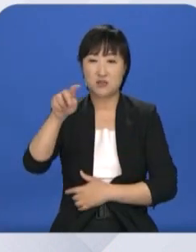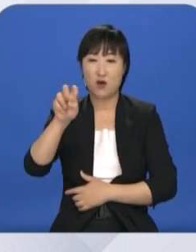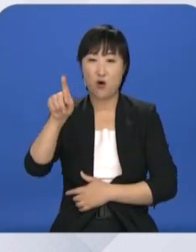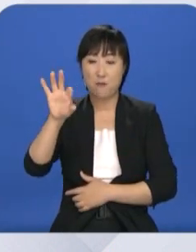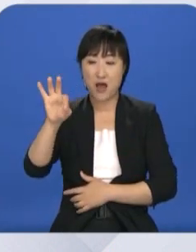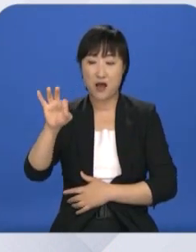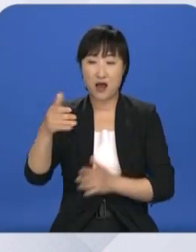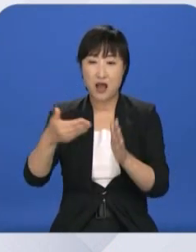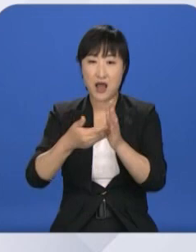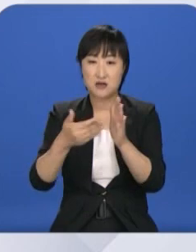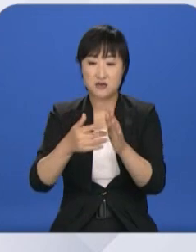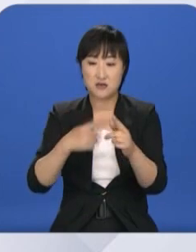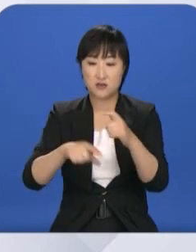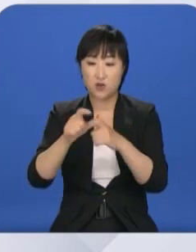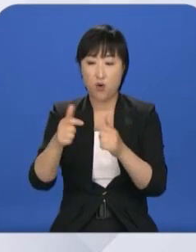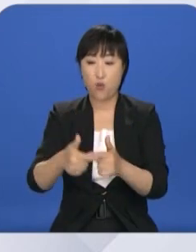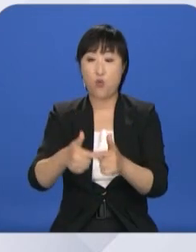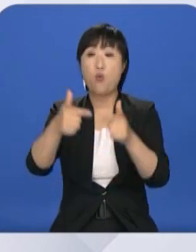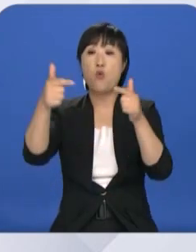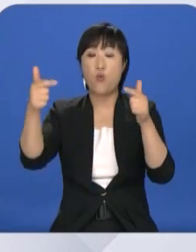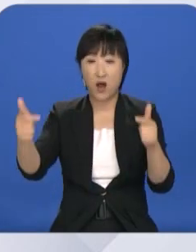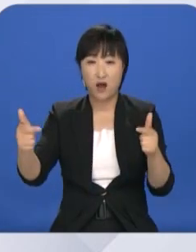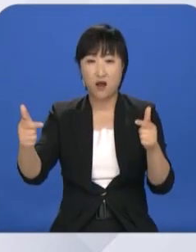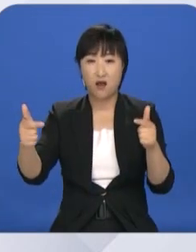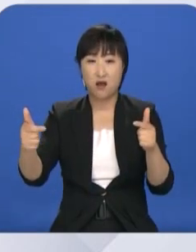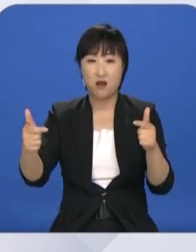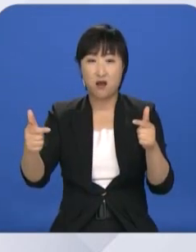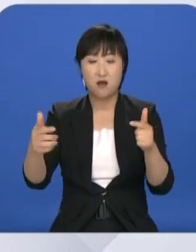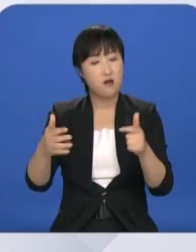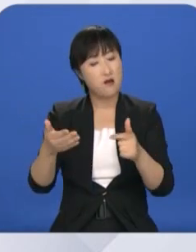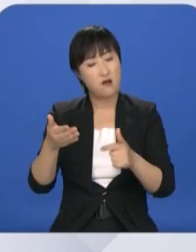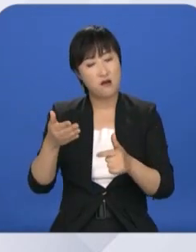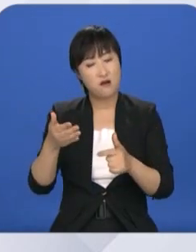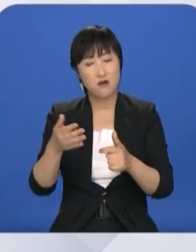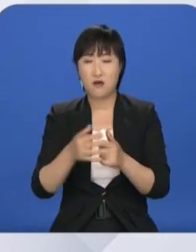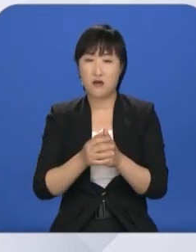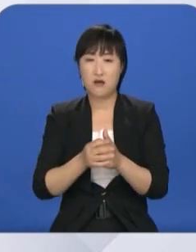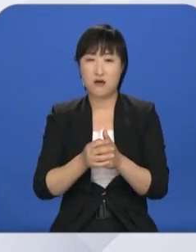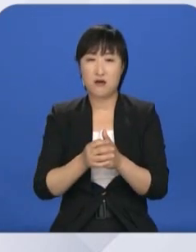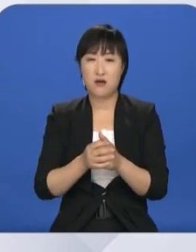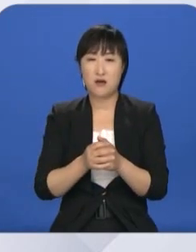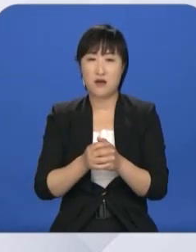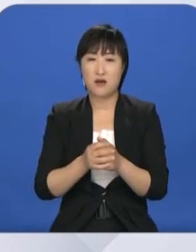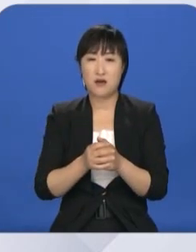좋겠어요. 어항 기능으로. 그런데 지금 서망항이 너무 좁아가지고 지금